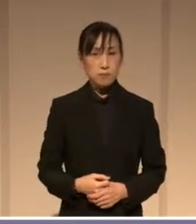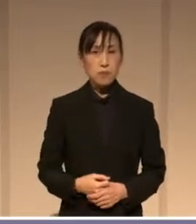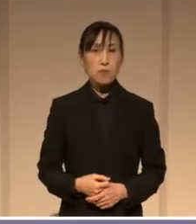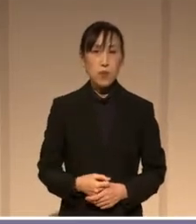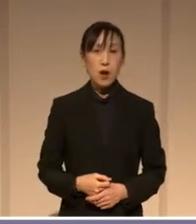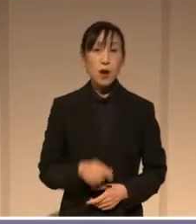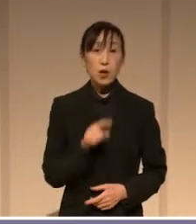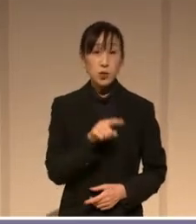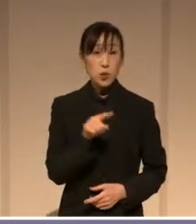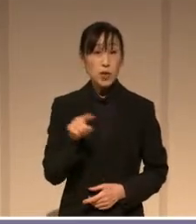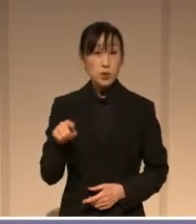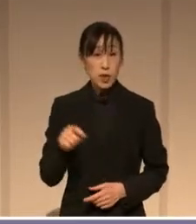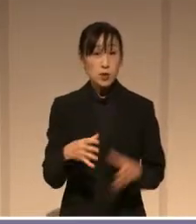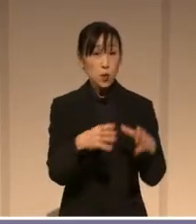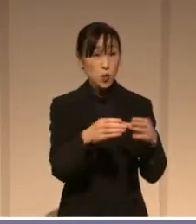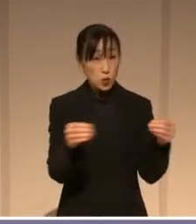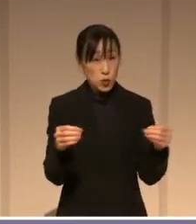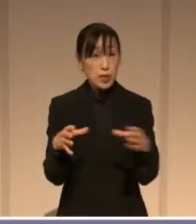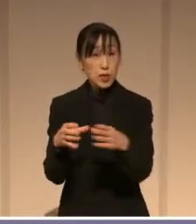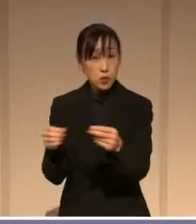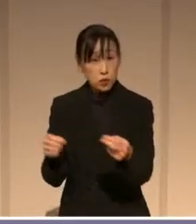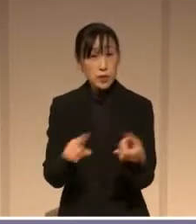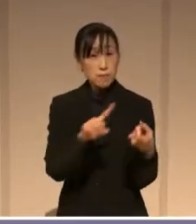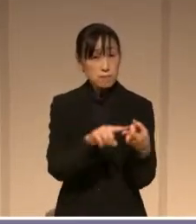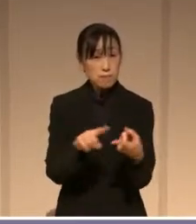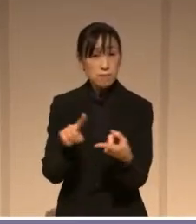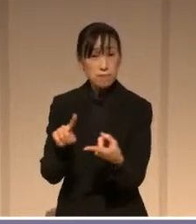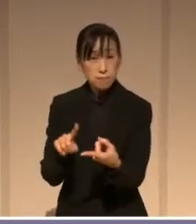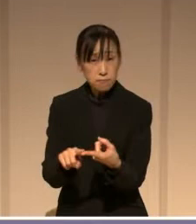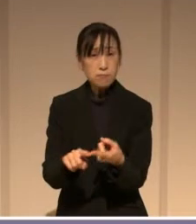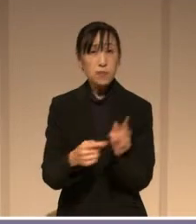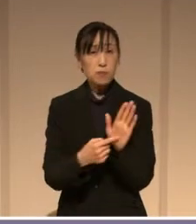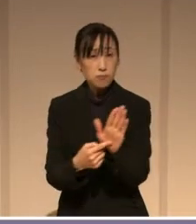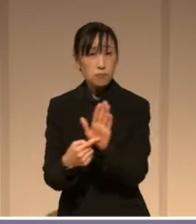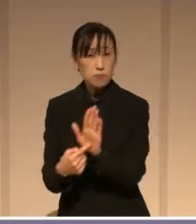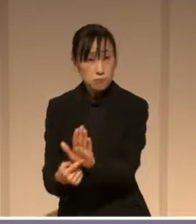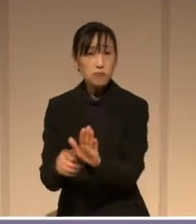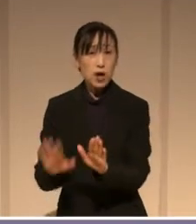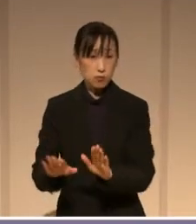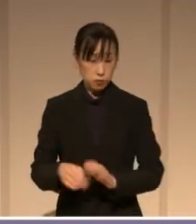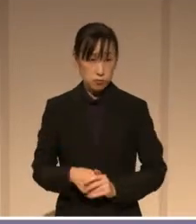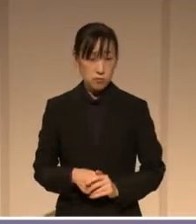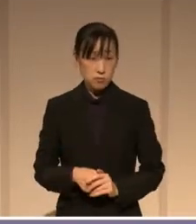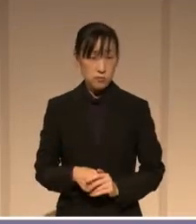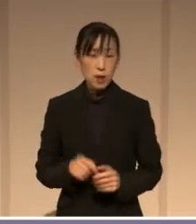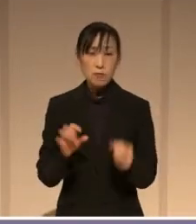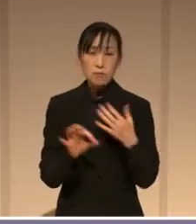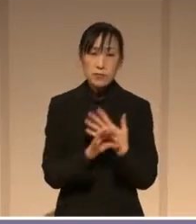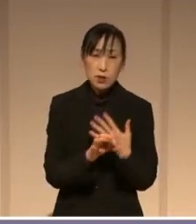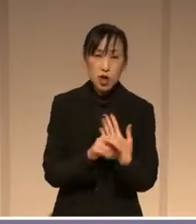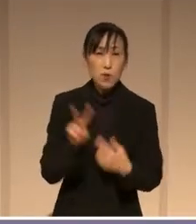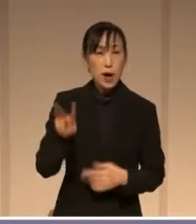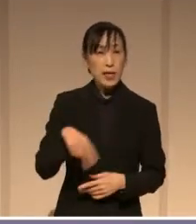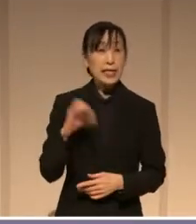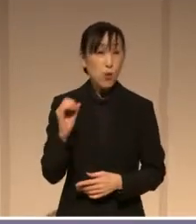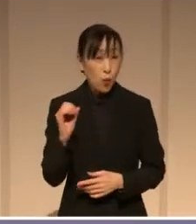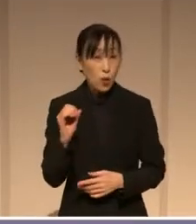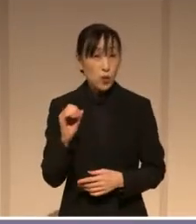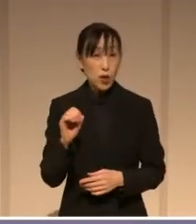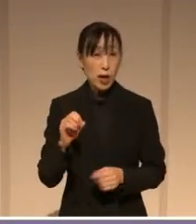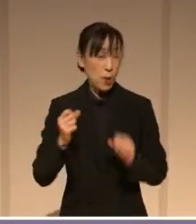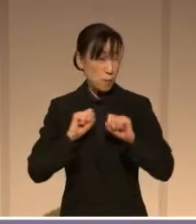やっぱり出るのでなんか庵の時だったらみんなで派手に何かサンバーみたいな感じだってある